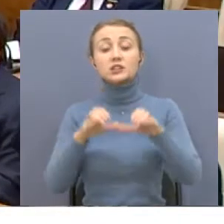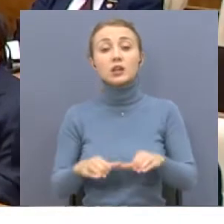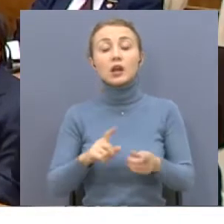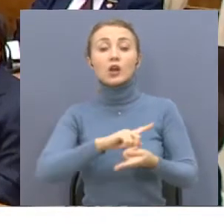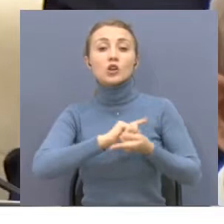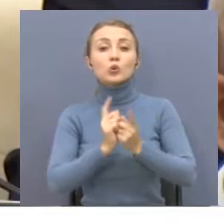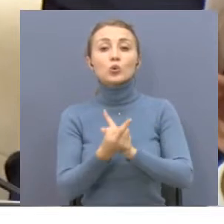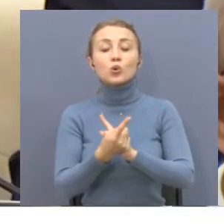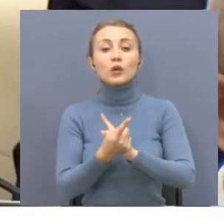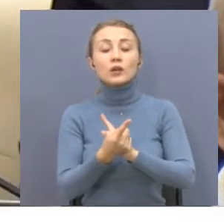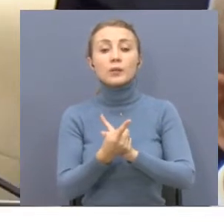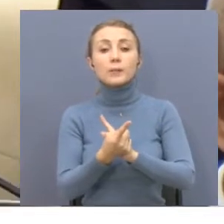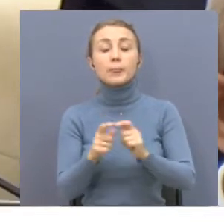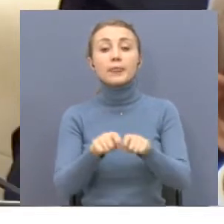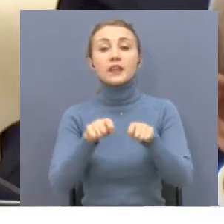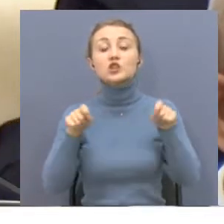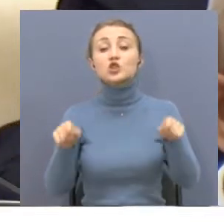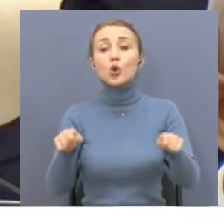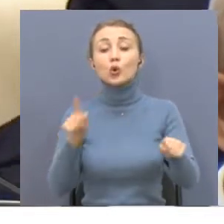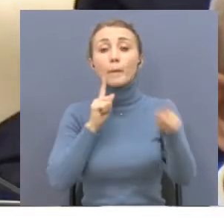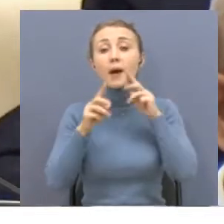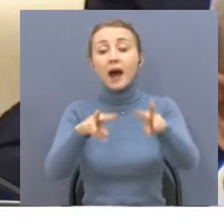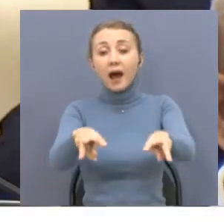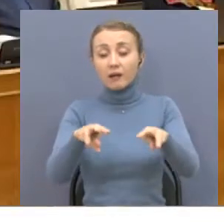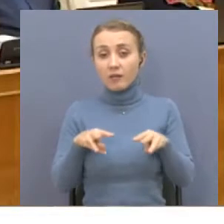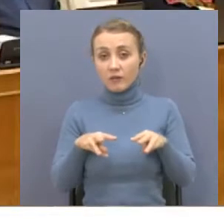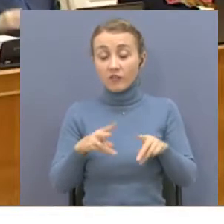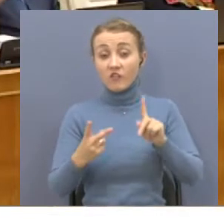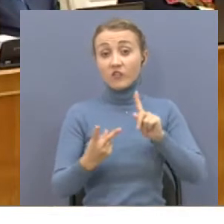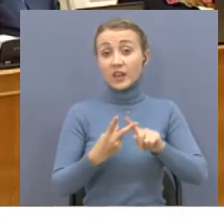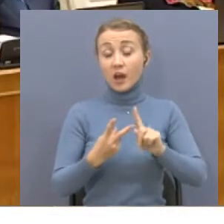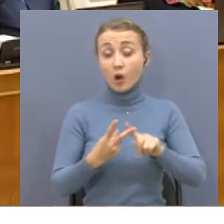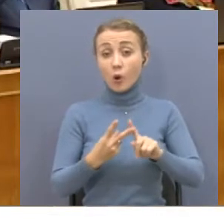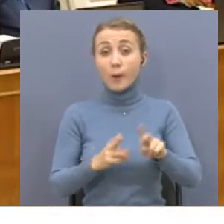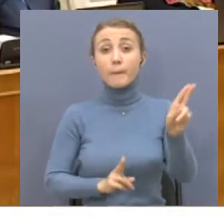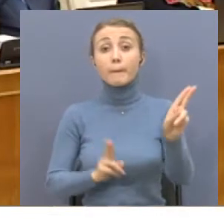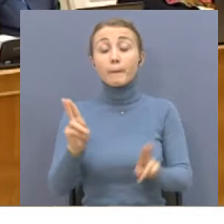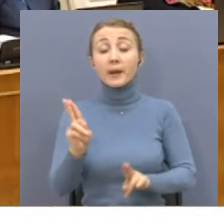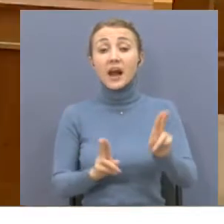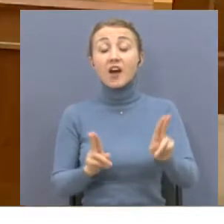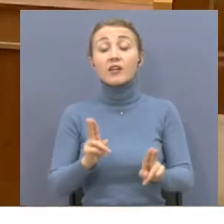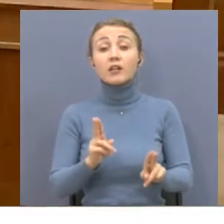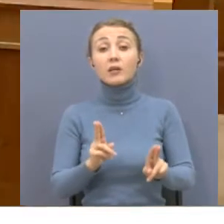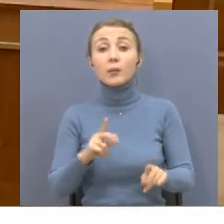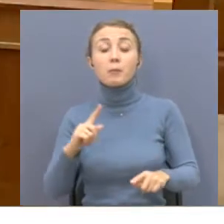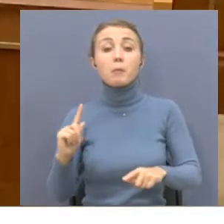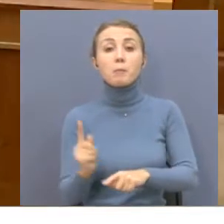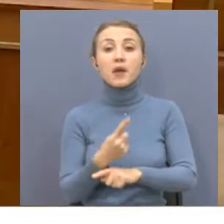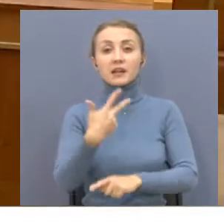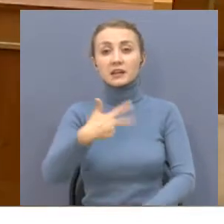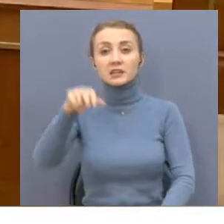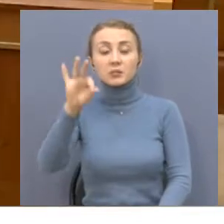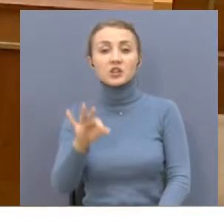заңда қарастырылған ережелер бойынша алғаш рет әйелдер мен жастар үшін 30%-дық квота енгізілді. Бұл норма парламентке және жергілікті